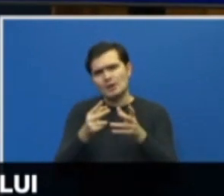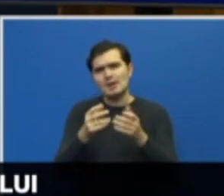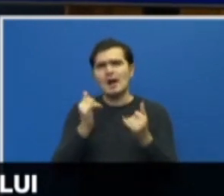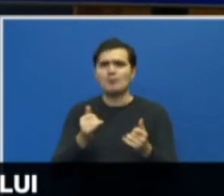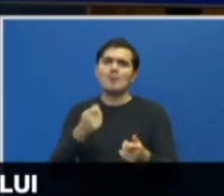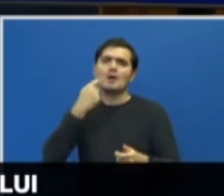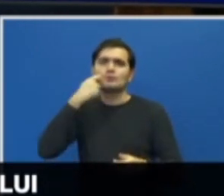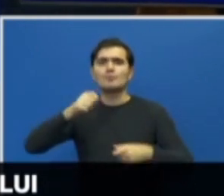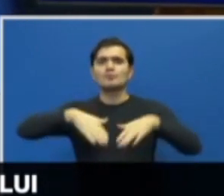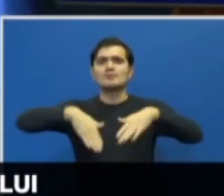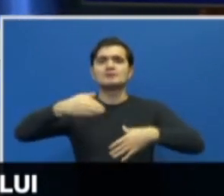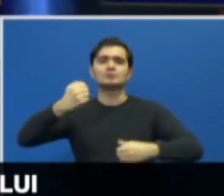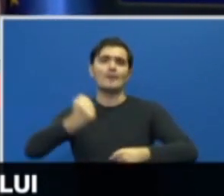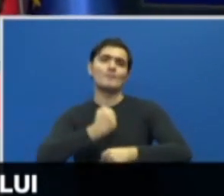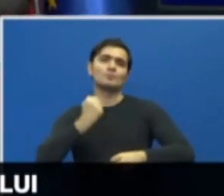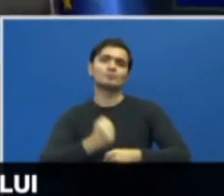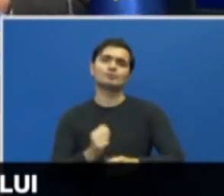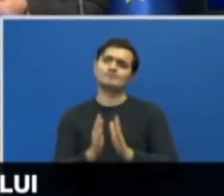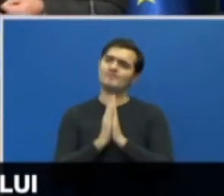rog foarte mult.